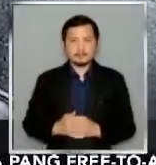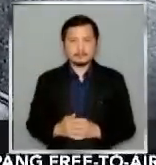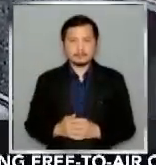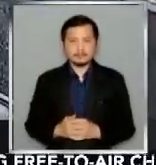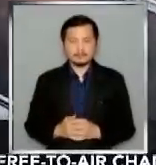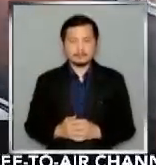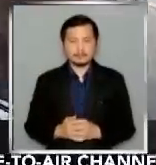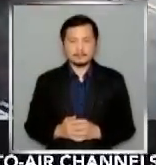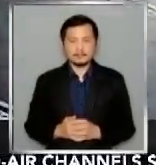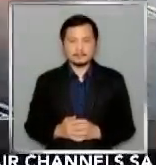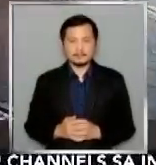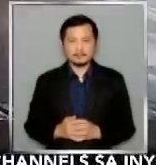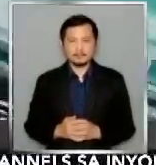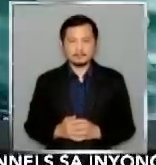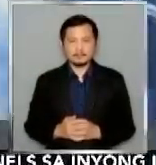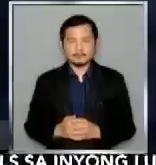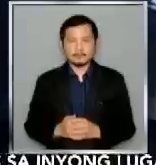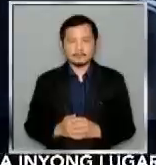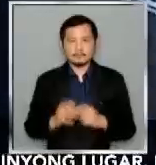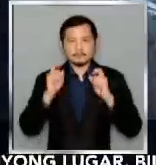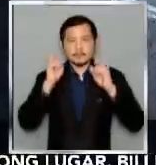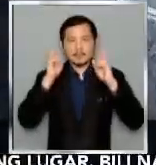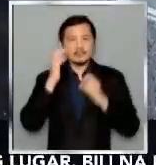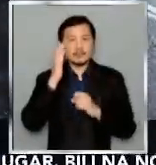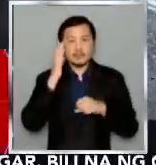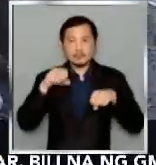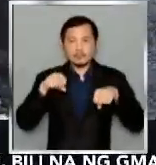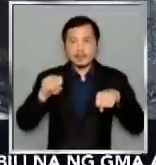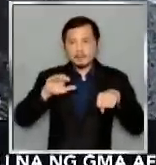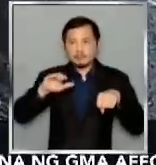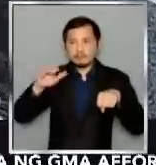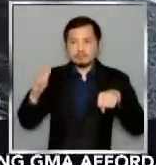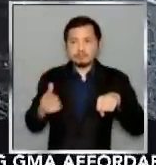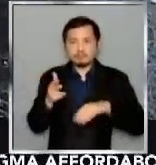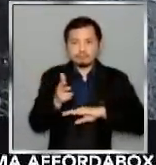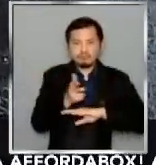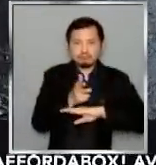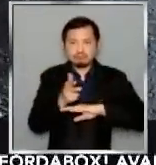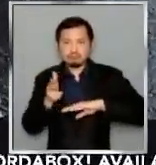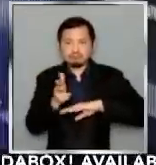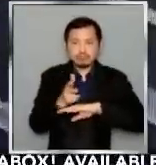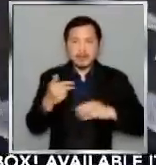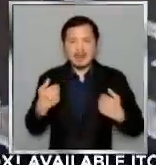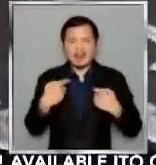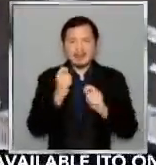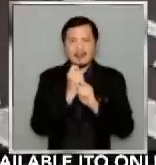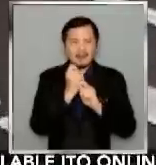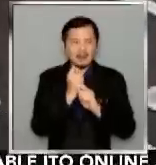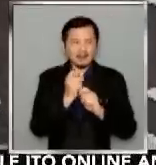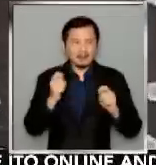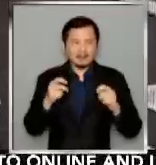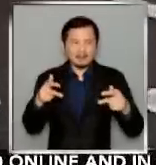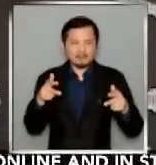Sa isang iglap, ang tricycle na ito biglang nahagip ng humaharurot na delivery truck. Nagpaikot-ikot